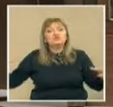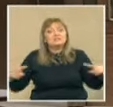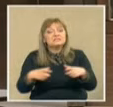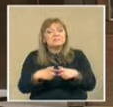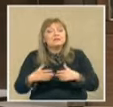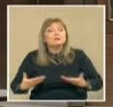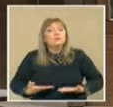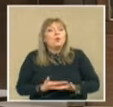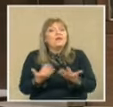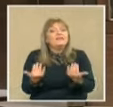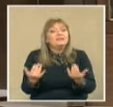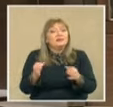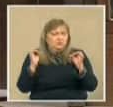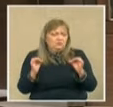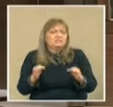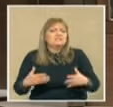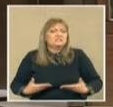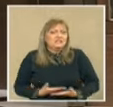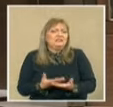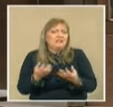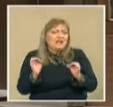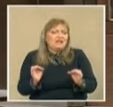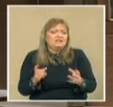интереси, по истински интереси, а не